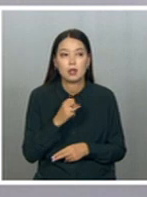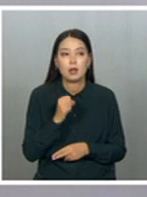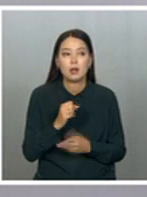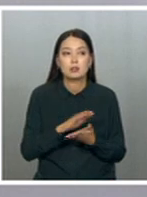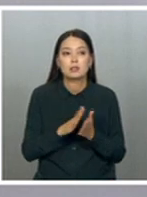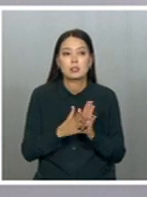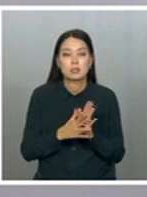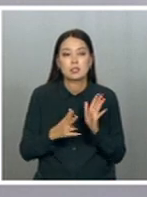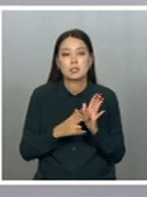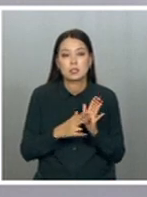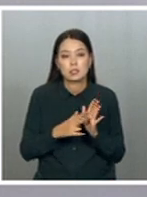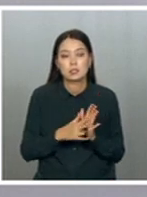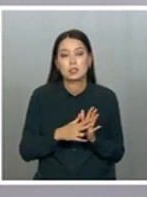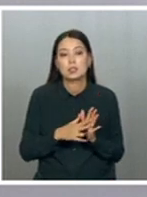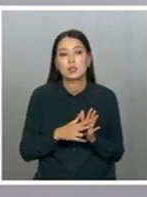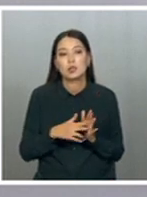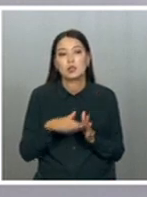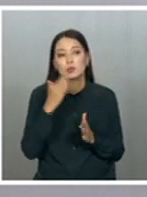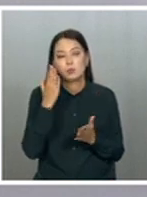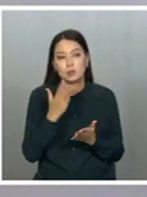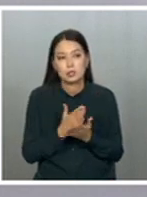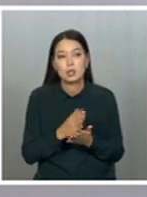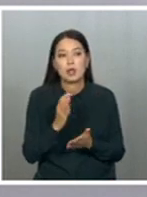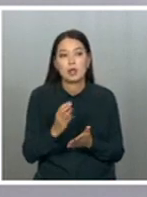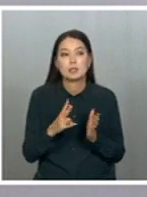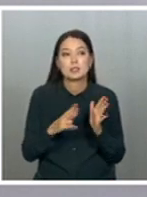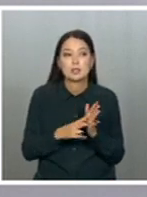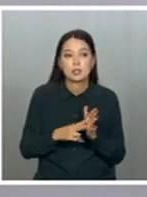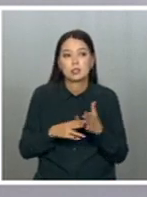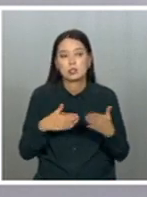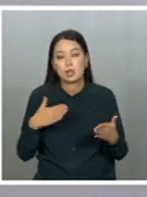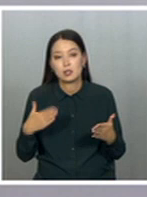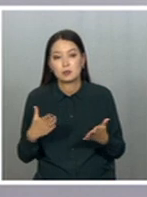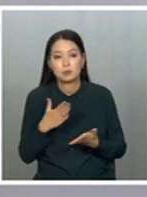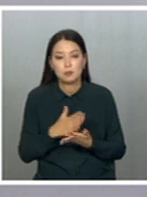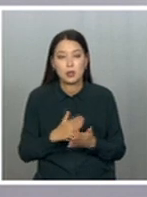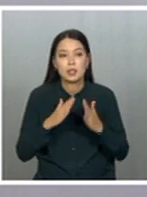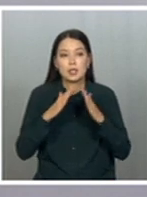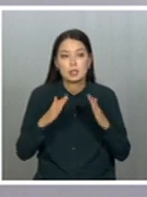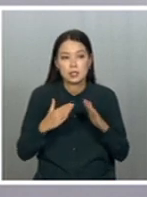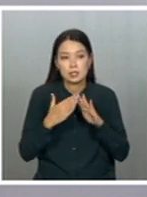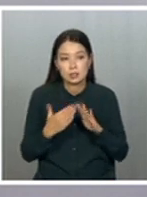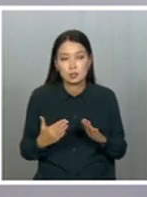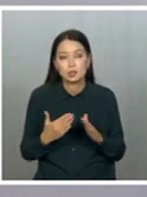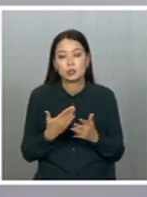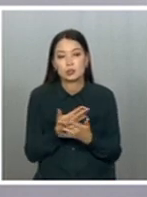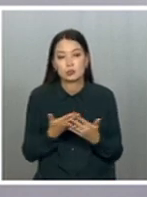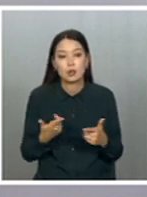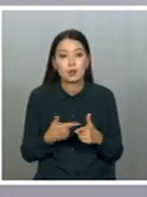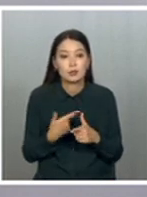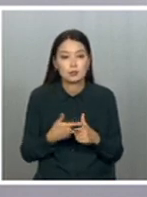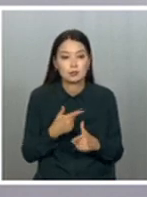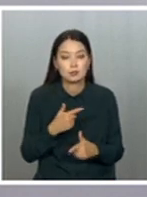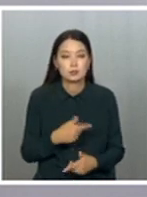жағдайында 8 төбесі, А жағдайында 8 жағы бар қиық пирамиданың түрін